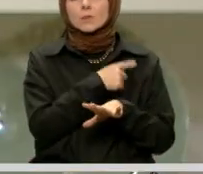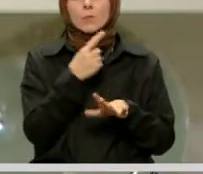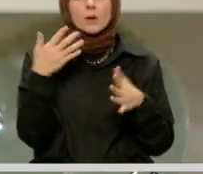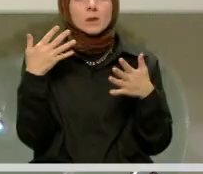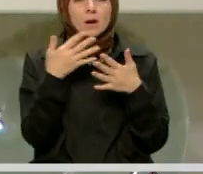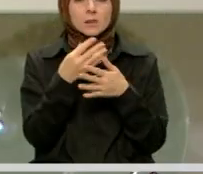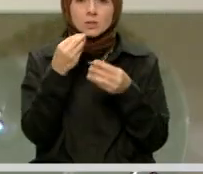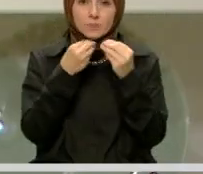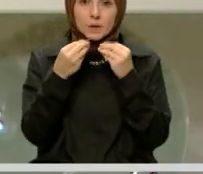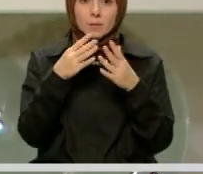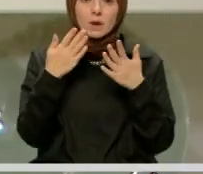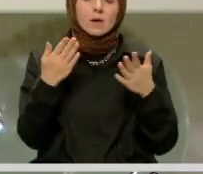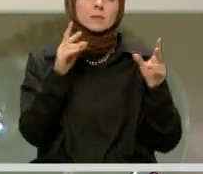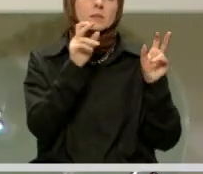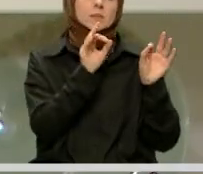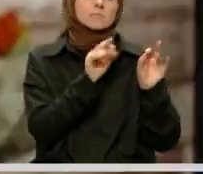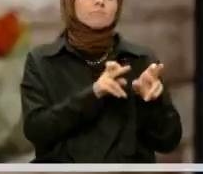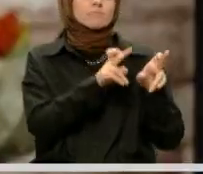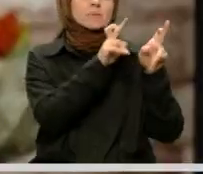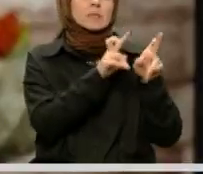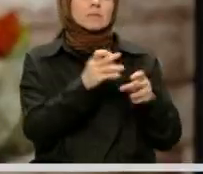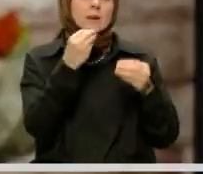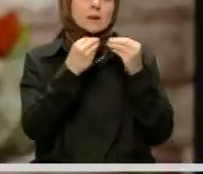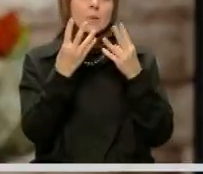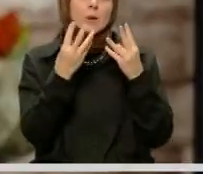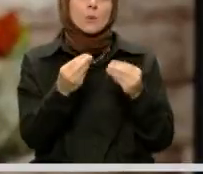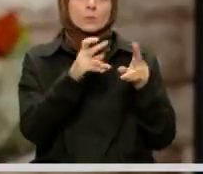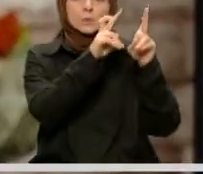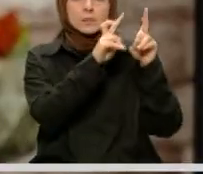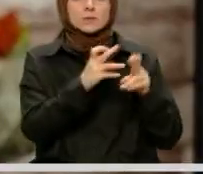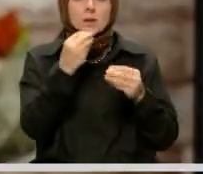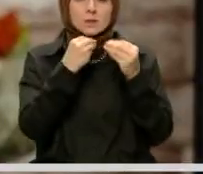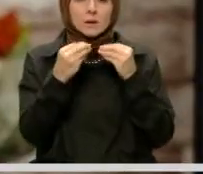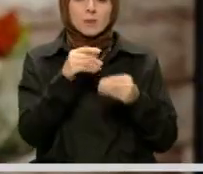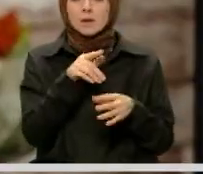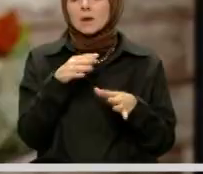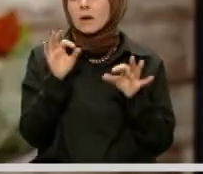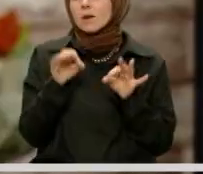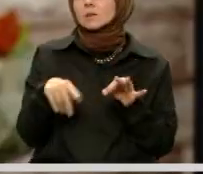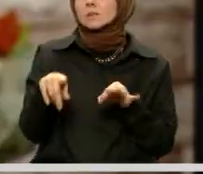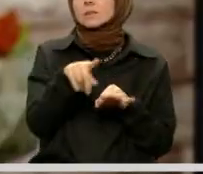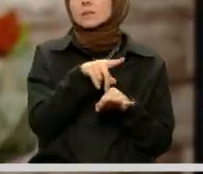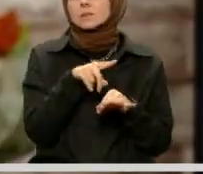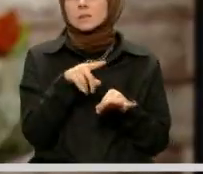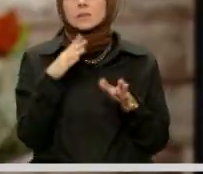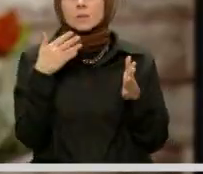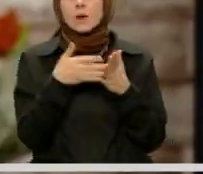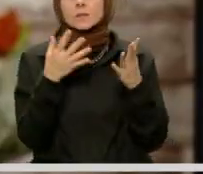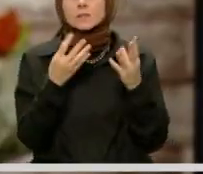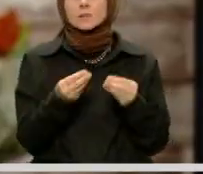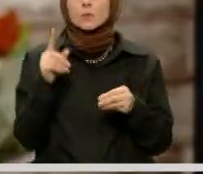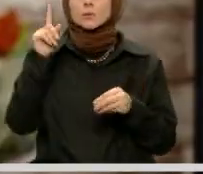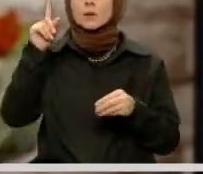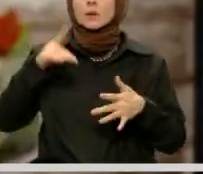yemeği artık iftar yemeği oldu. İftar yemeği sizin artık ibadetiniz oldu. Besmele ile başladınız. Allah'ım senin rızan için